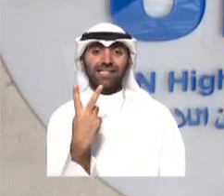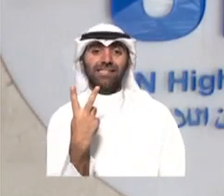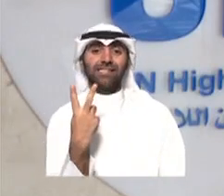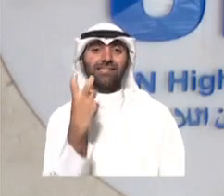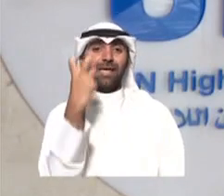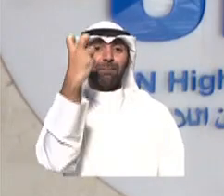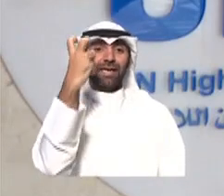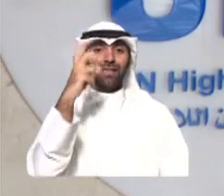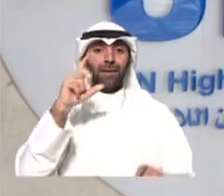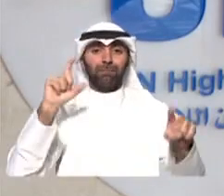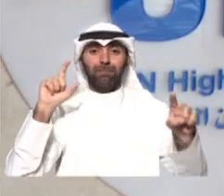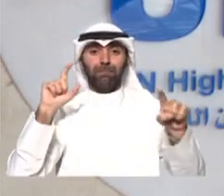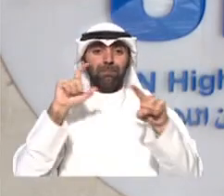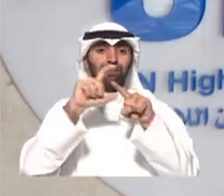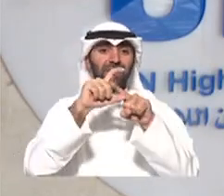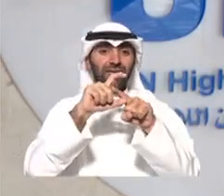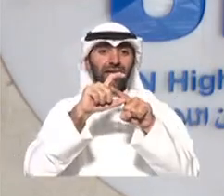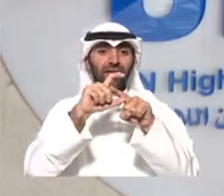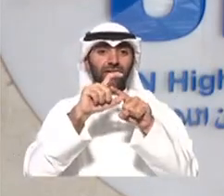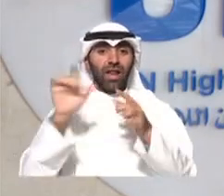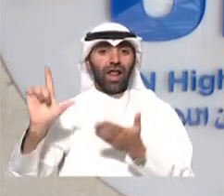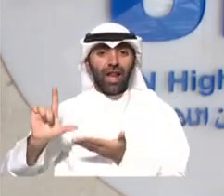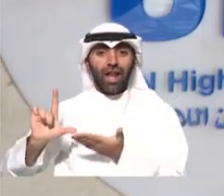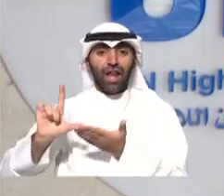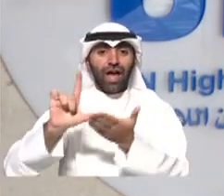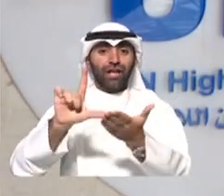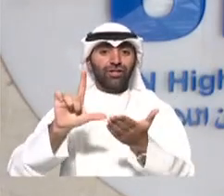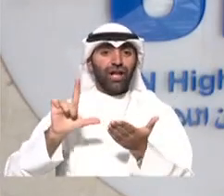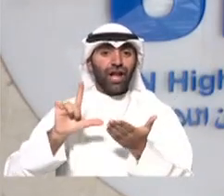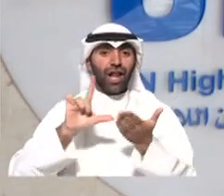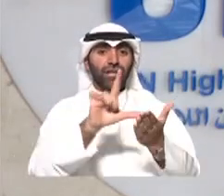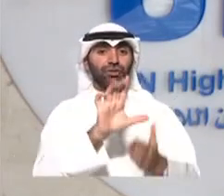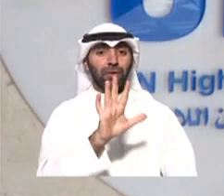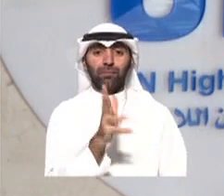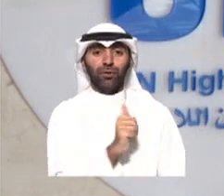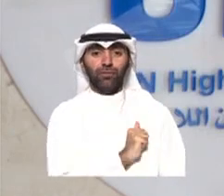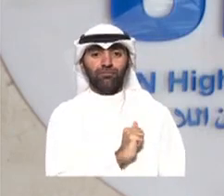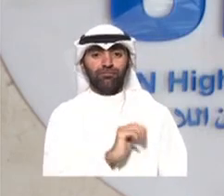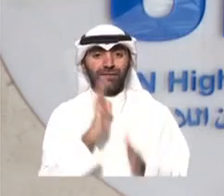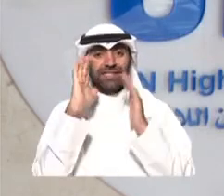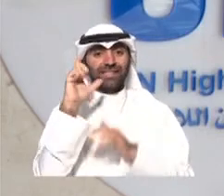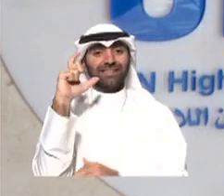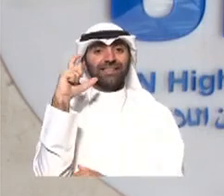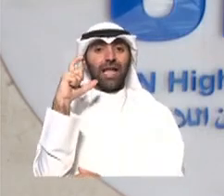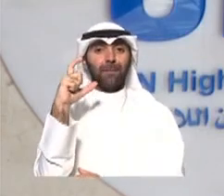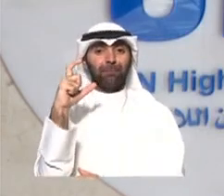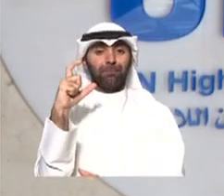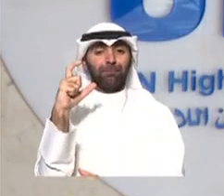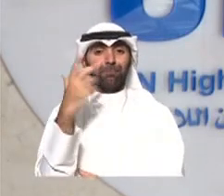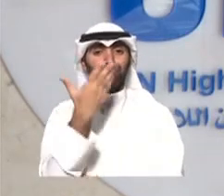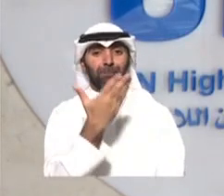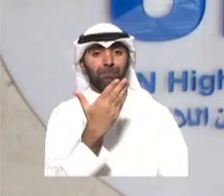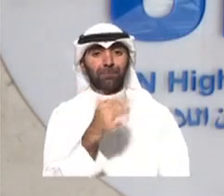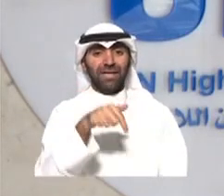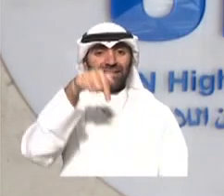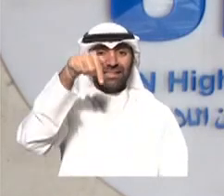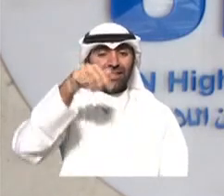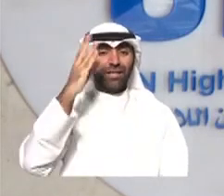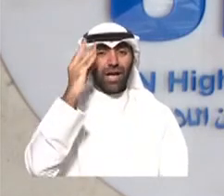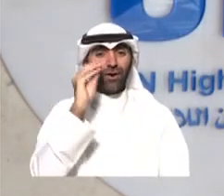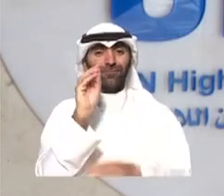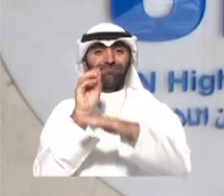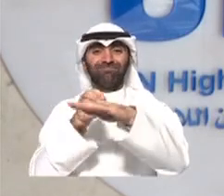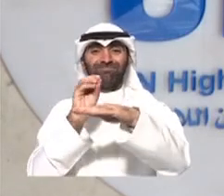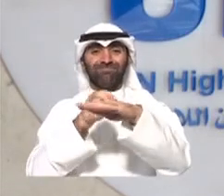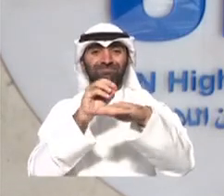عالم اسلامي او لاجئين او نازحين في عالم اسلامي. فهذا شهر الرحمة الذي